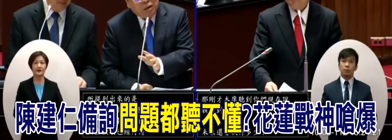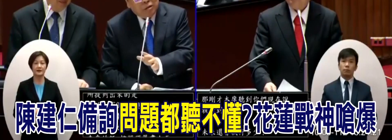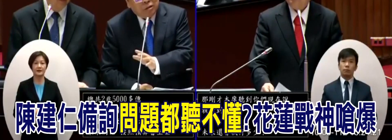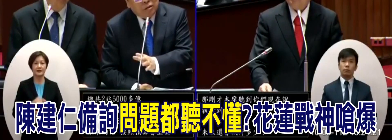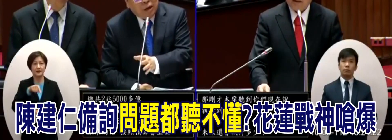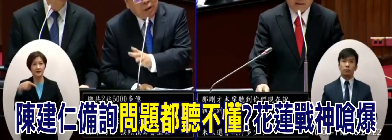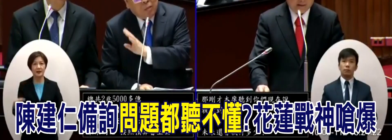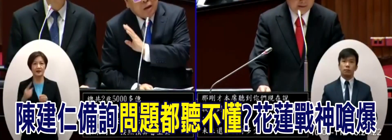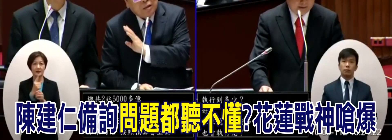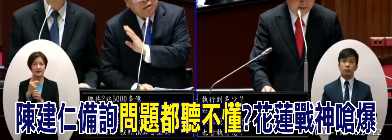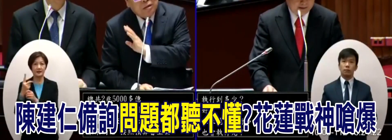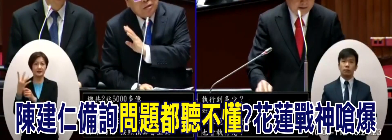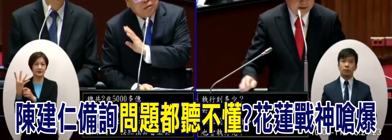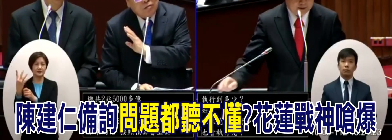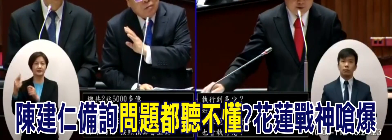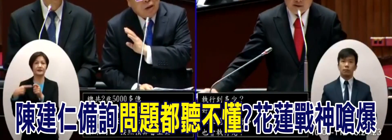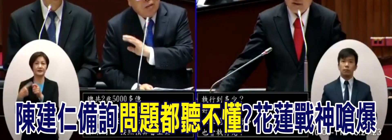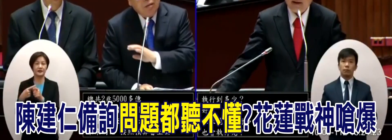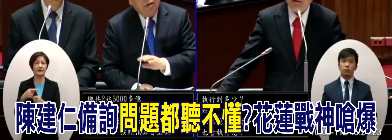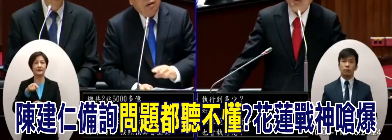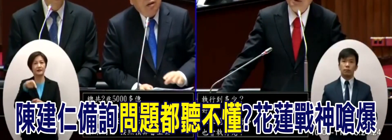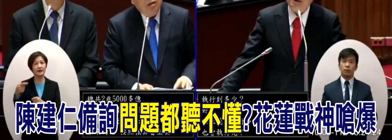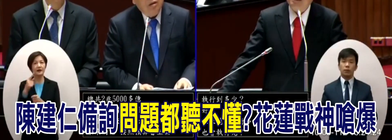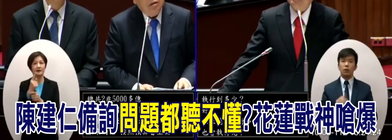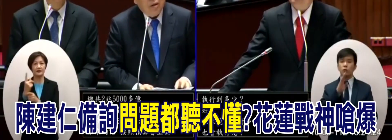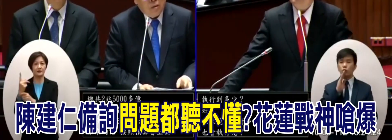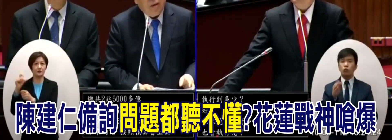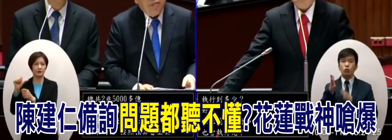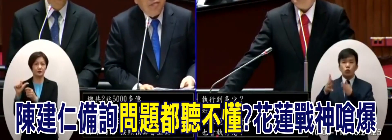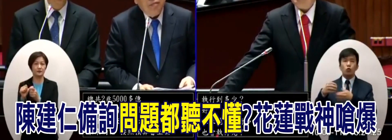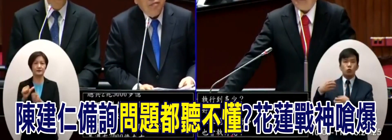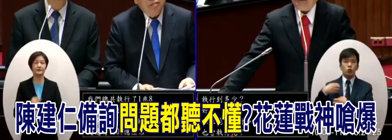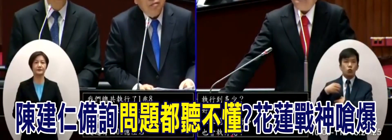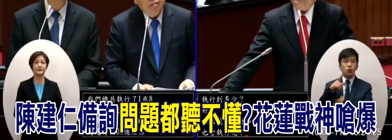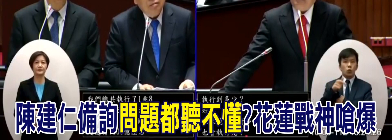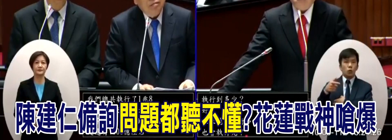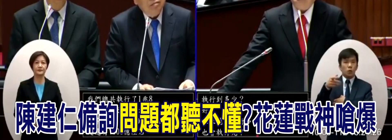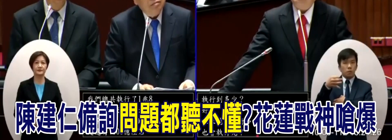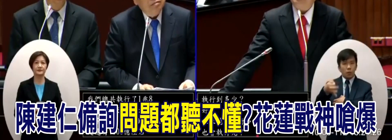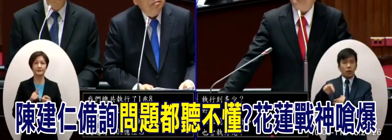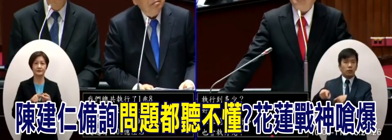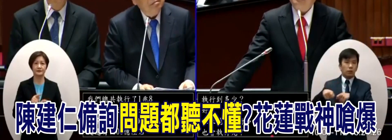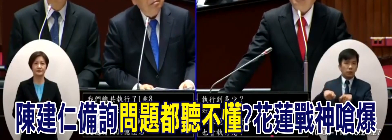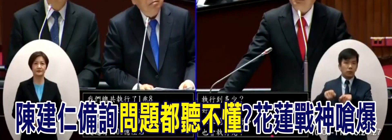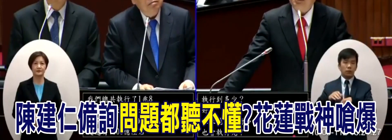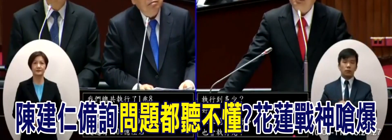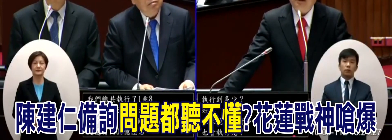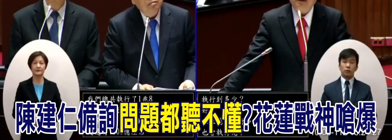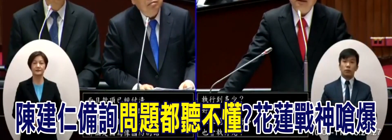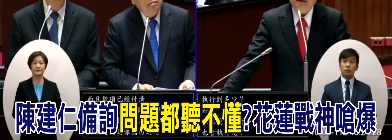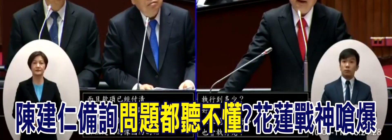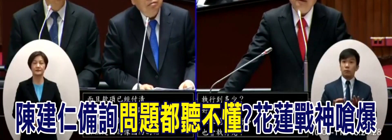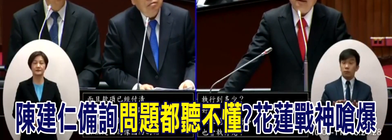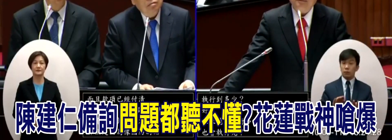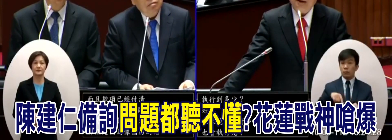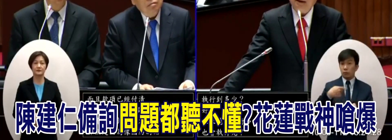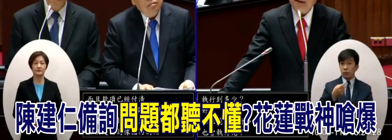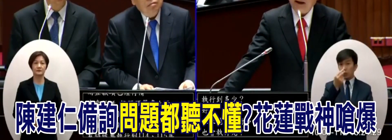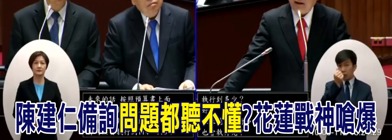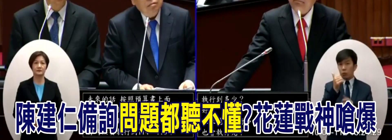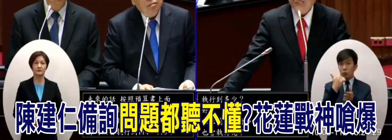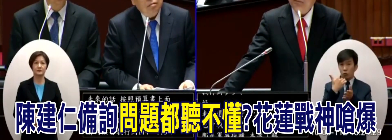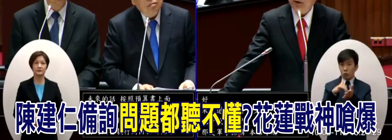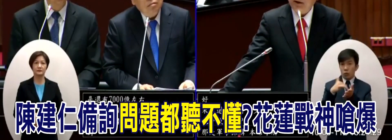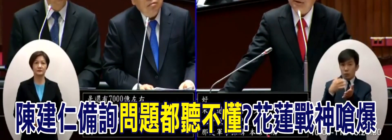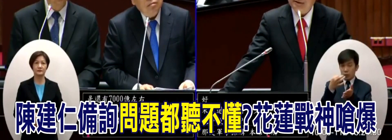到114年、115年。 这是军事采购，本席了解。 对对。 接下来，好，总共特别预算